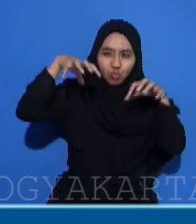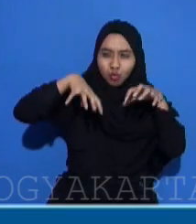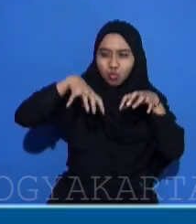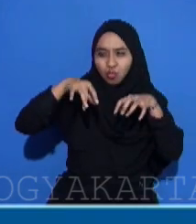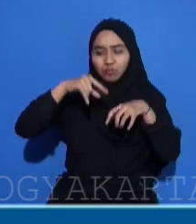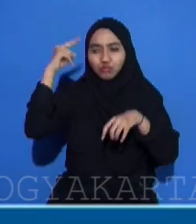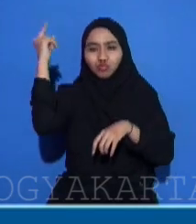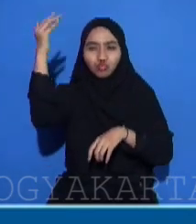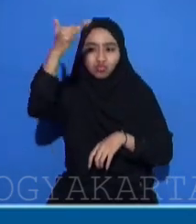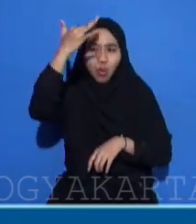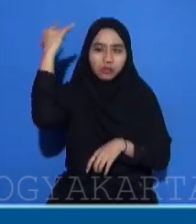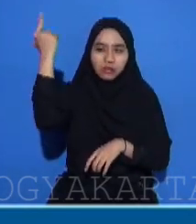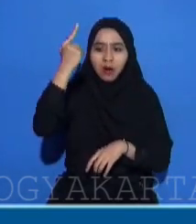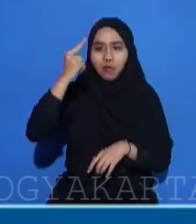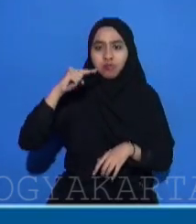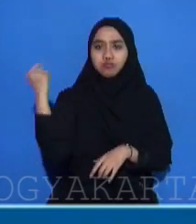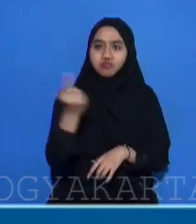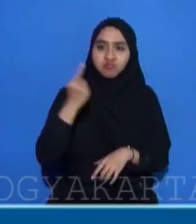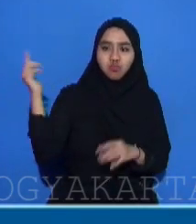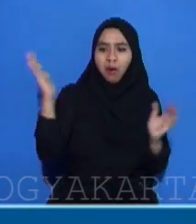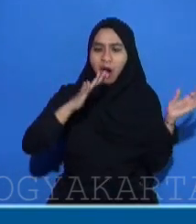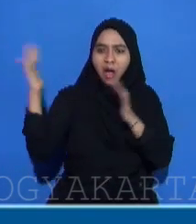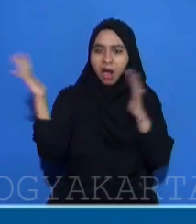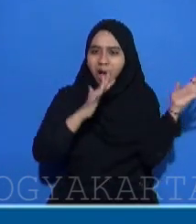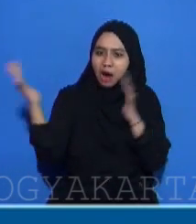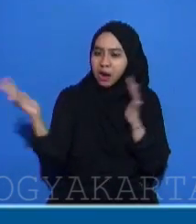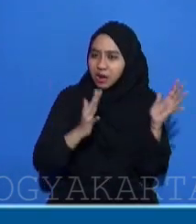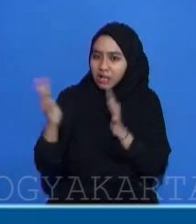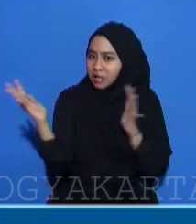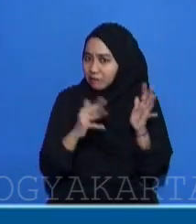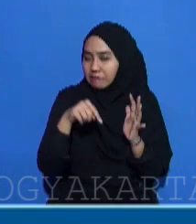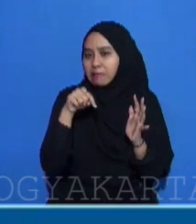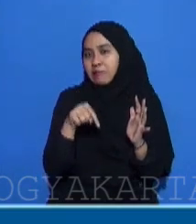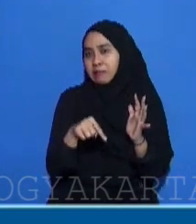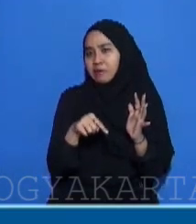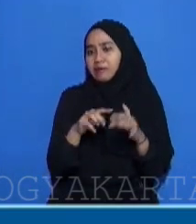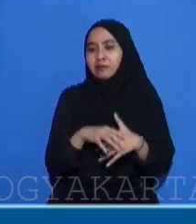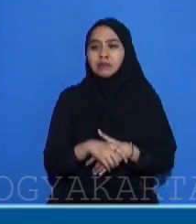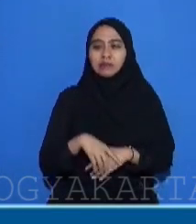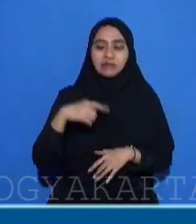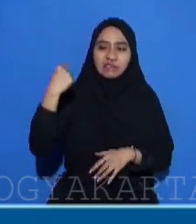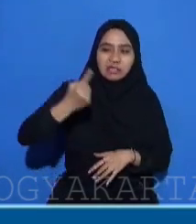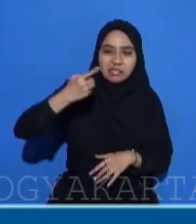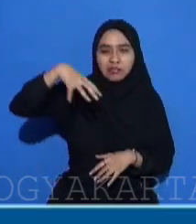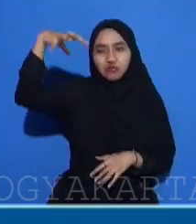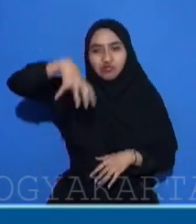pun lagi ekstrim tapi sering dados jauh ingkang